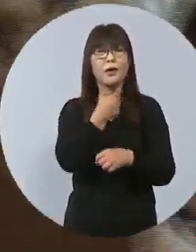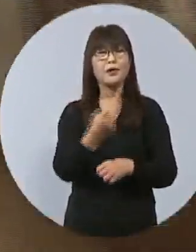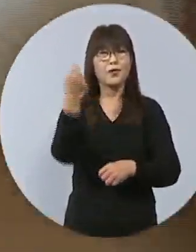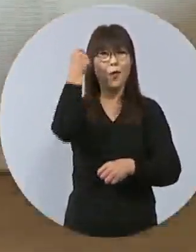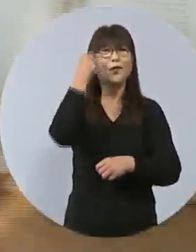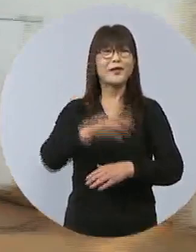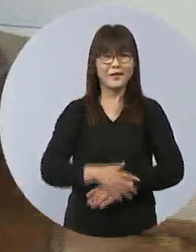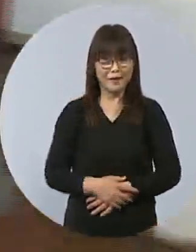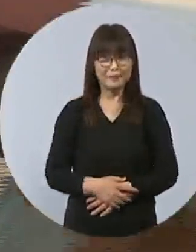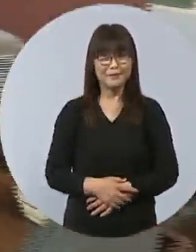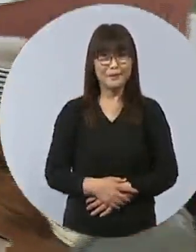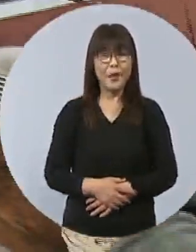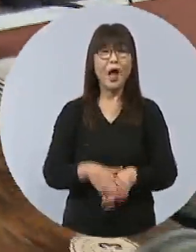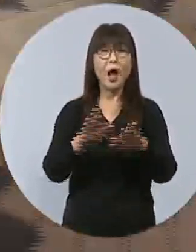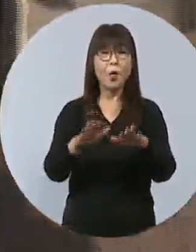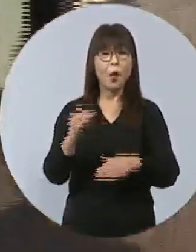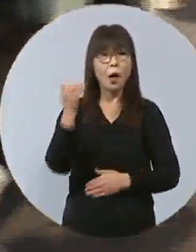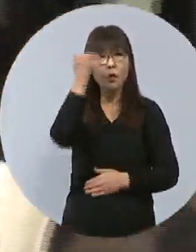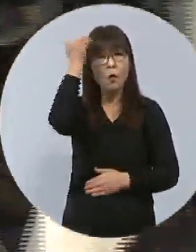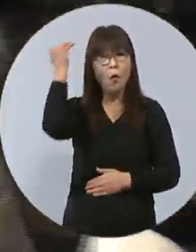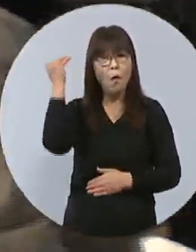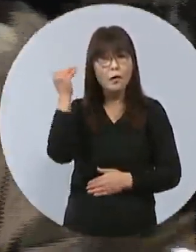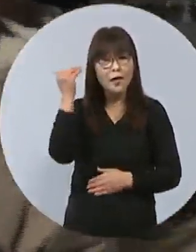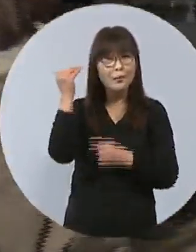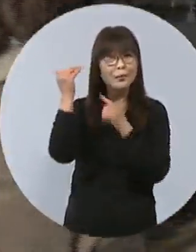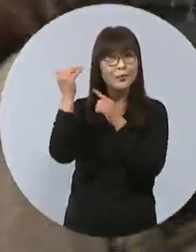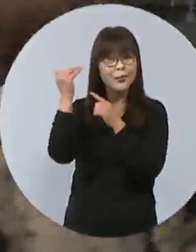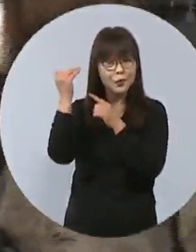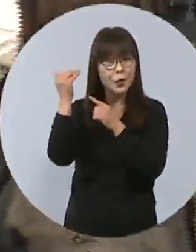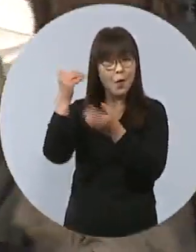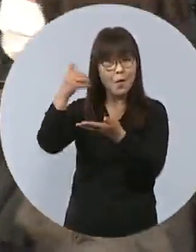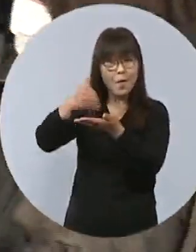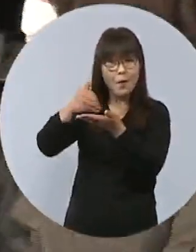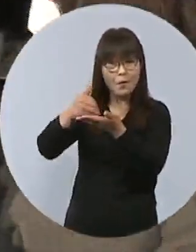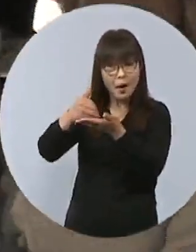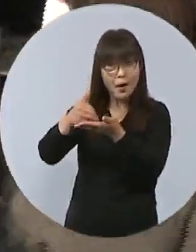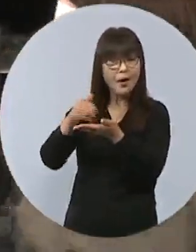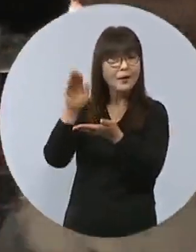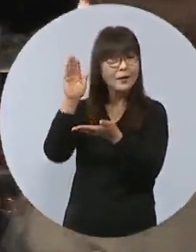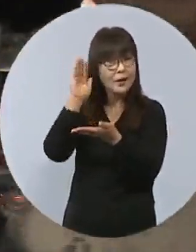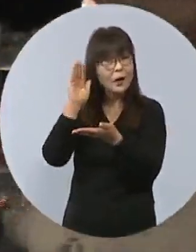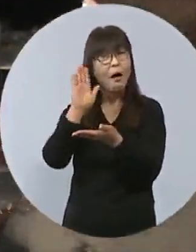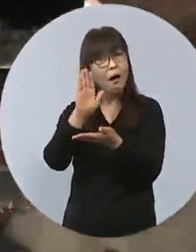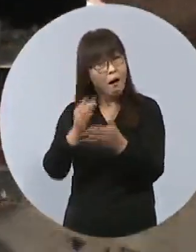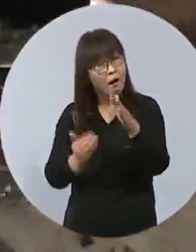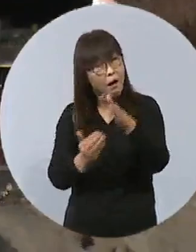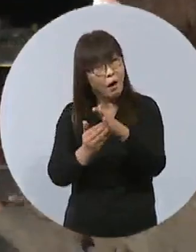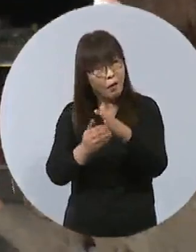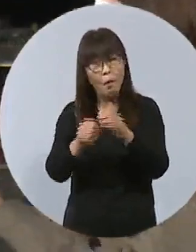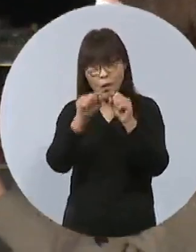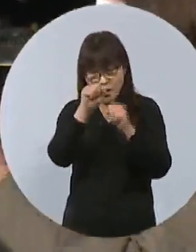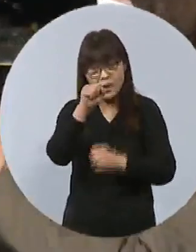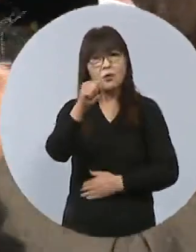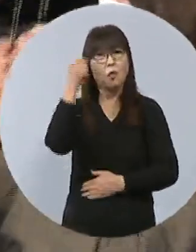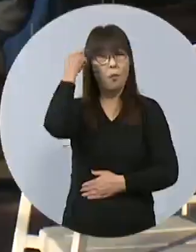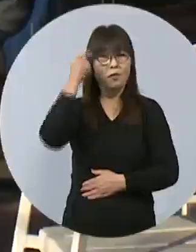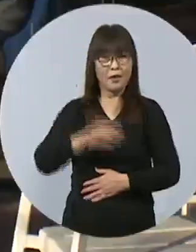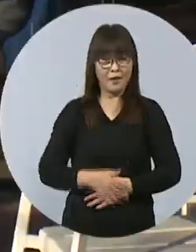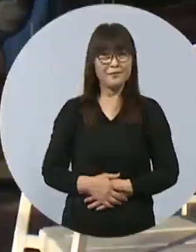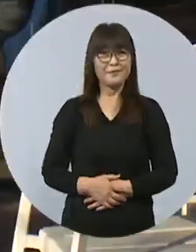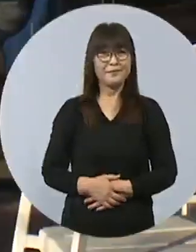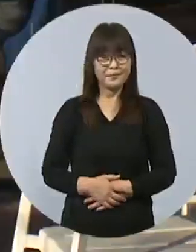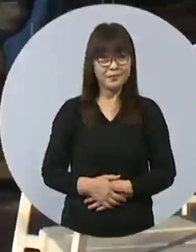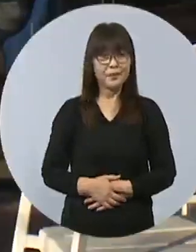ね。これが、今回のコンセプトに、そういうお話をいただいて、これはもう最高だっていうことで、は